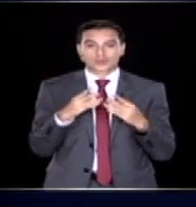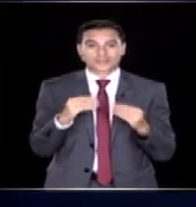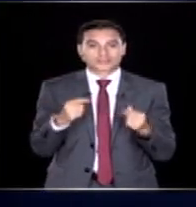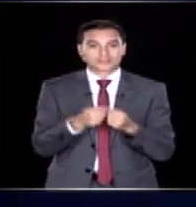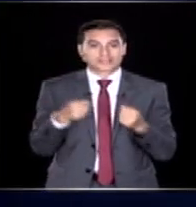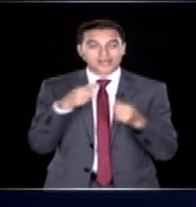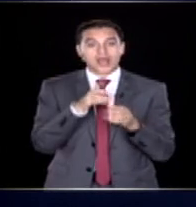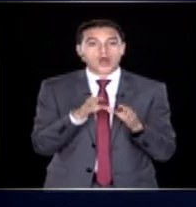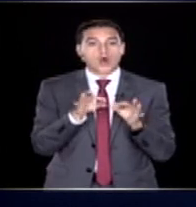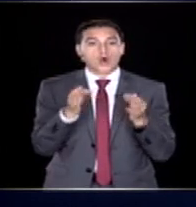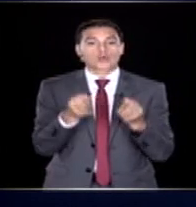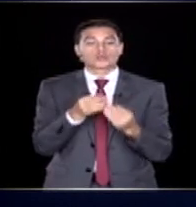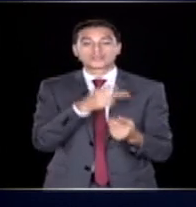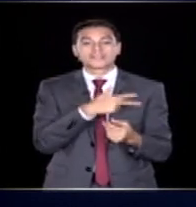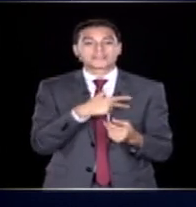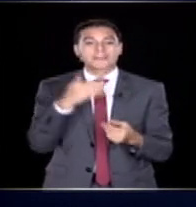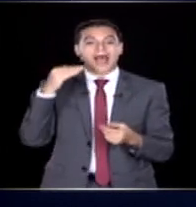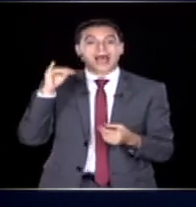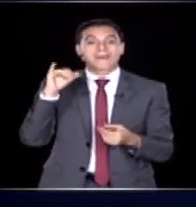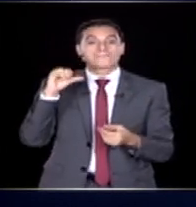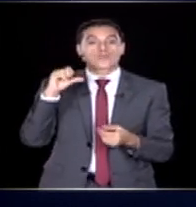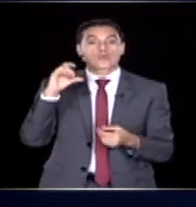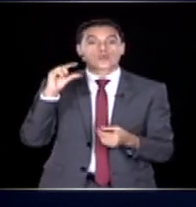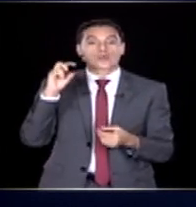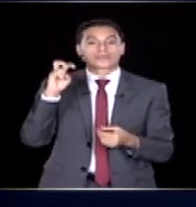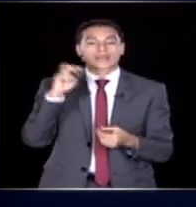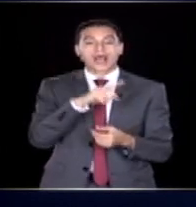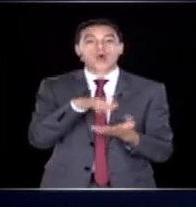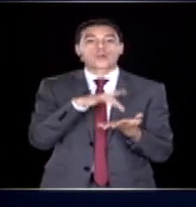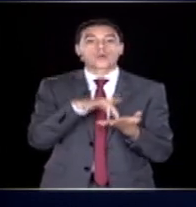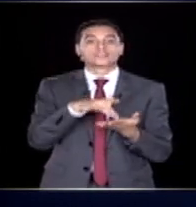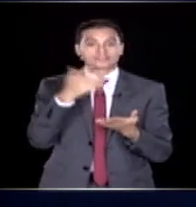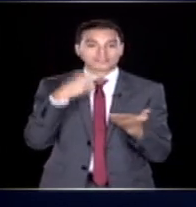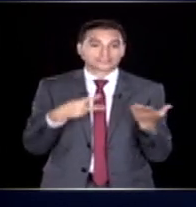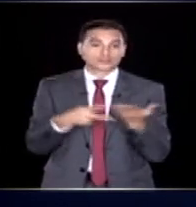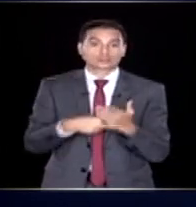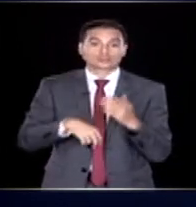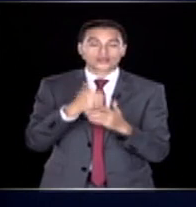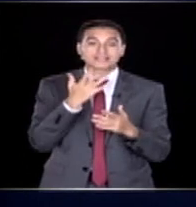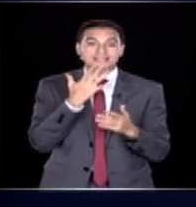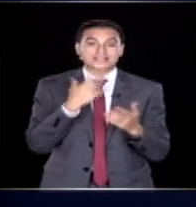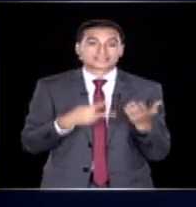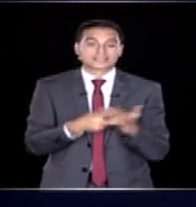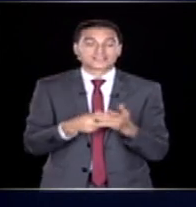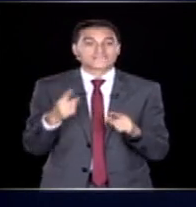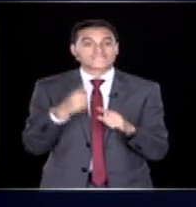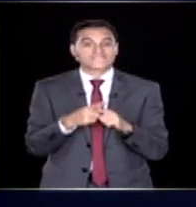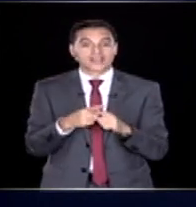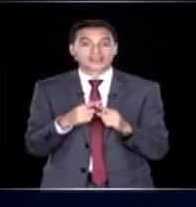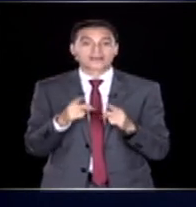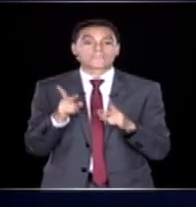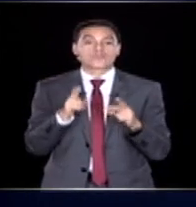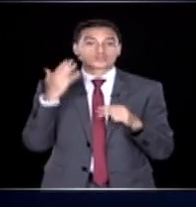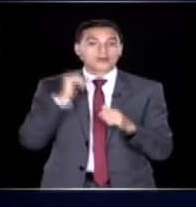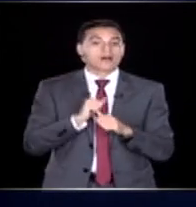عيلة حمودة وصيف الموسم الثالث لعبقرة العائلات وسيمي فاينل الموسم